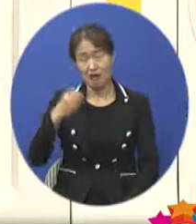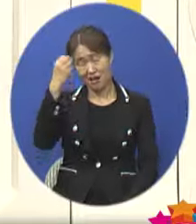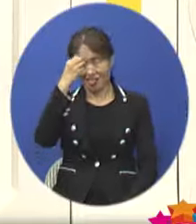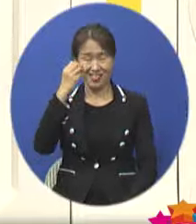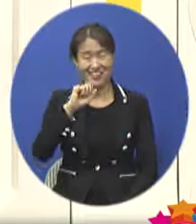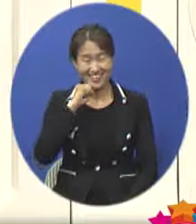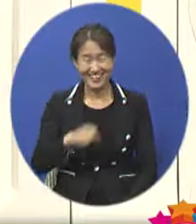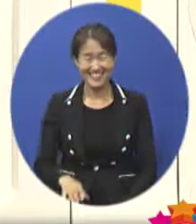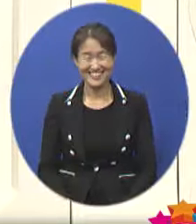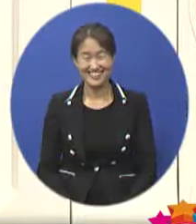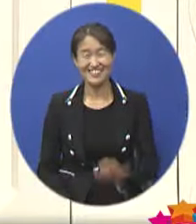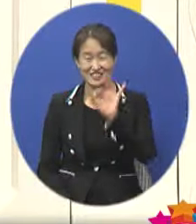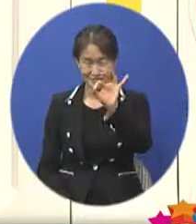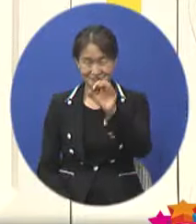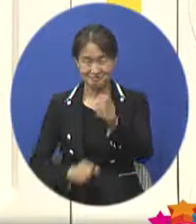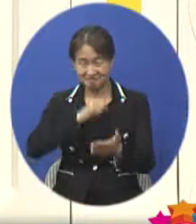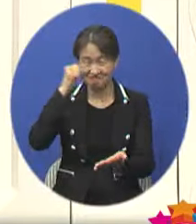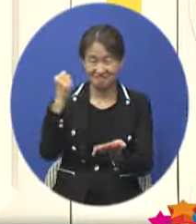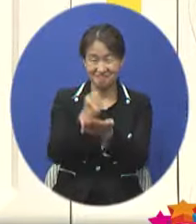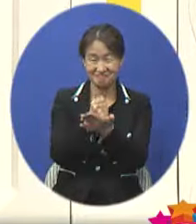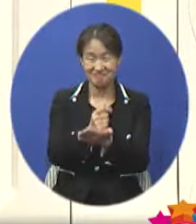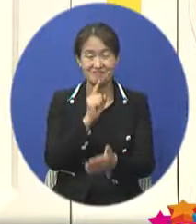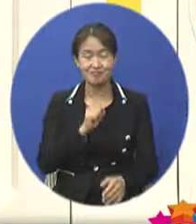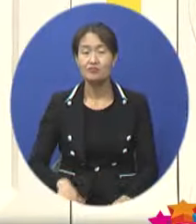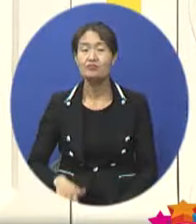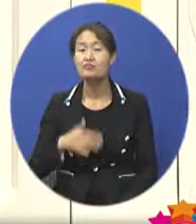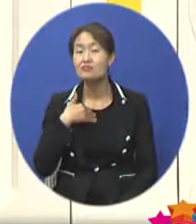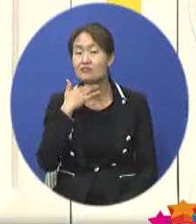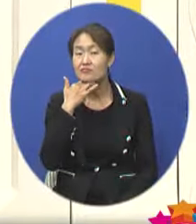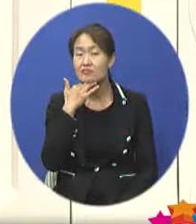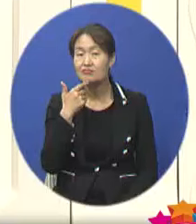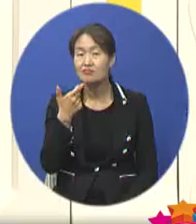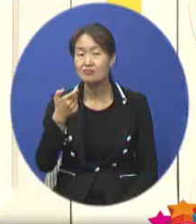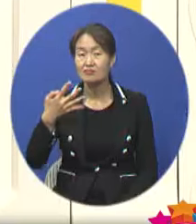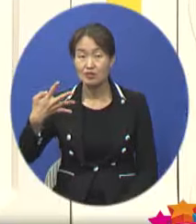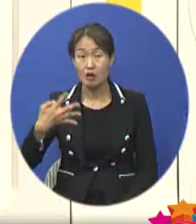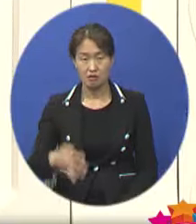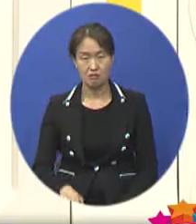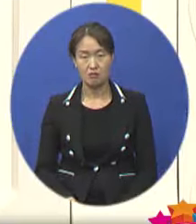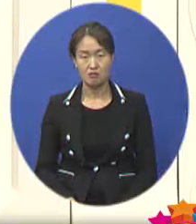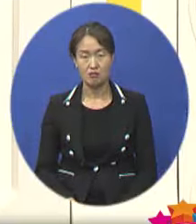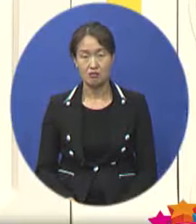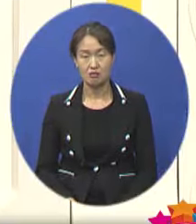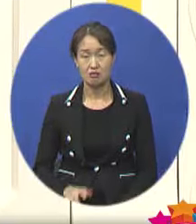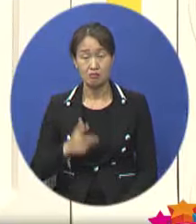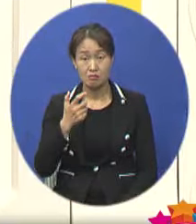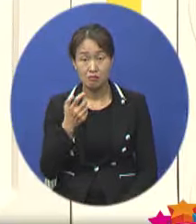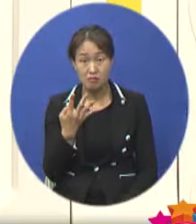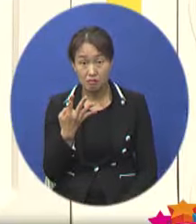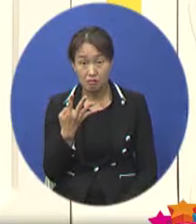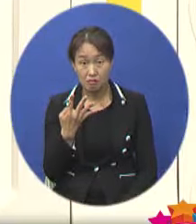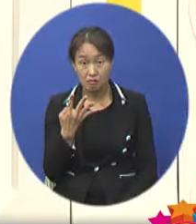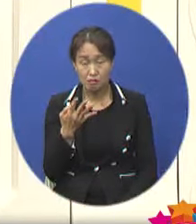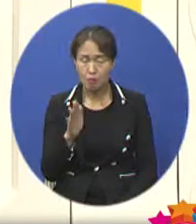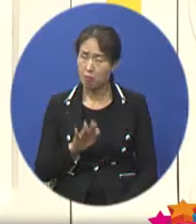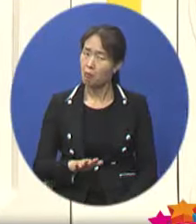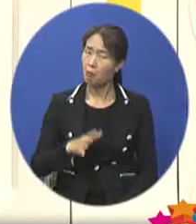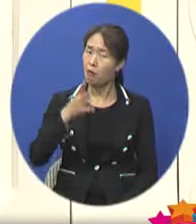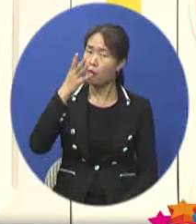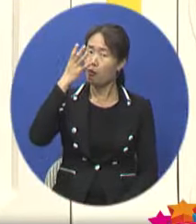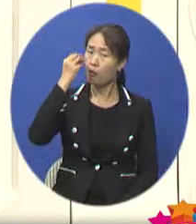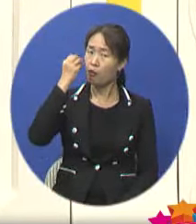못 살겠어. 네. 10층이 딱 좋아, 10층. 제 나이는요, 예. 6학년 4반이에요. 오, 6학년 예. 4반이세요? 네. 와, 오, 근데 굉장히... 그렇게